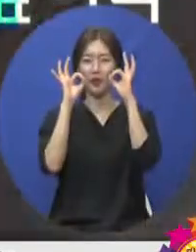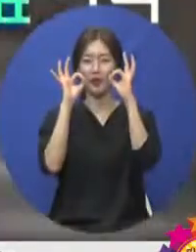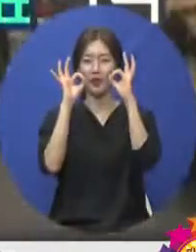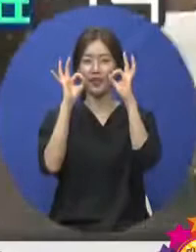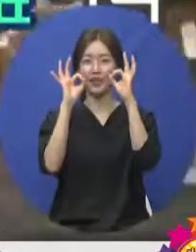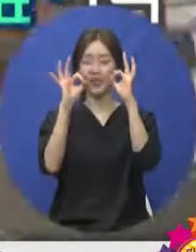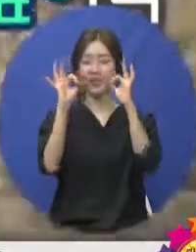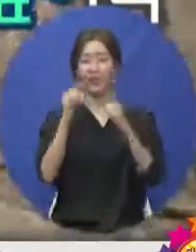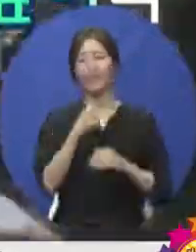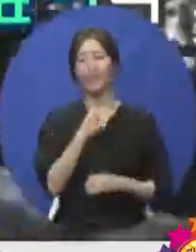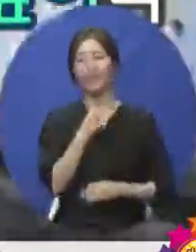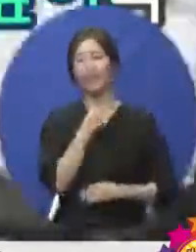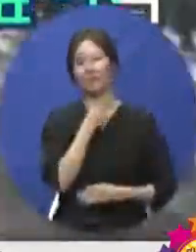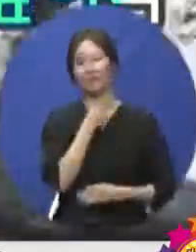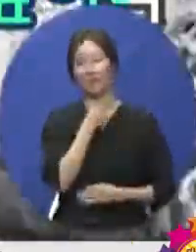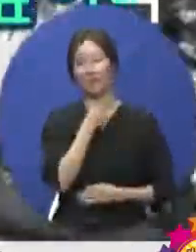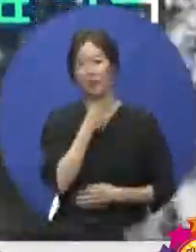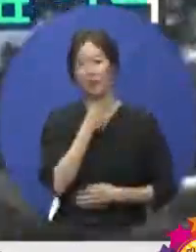보고